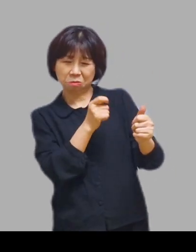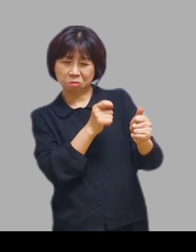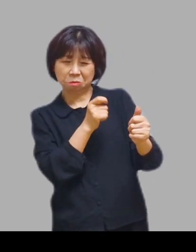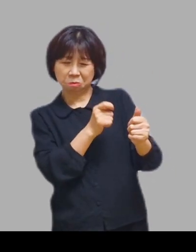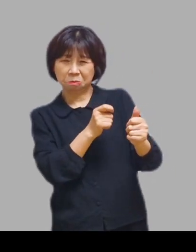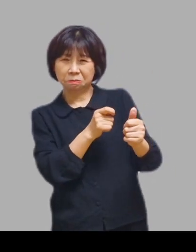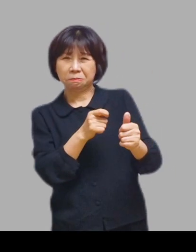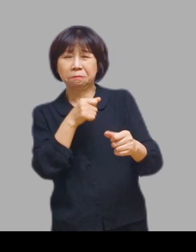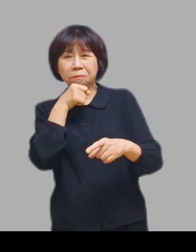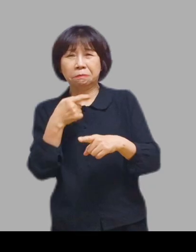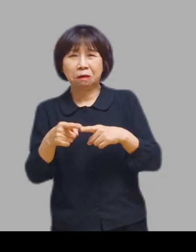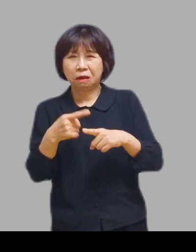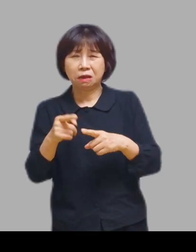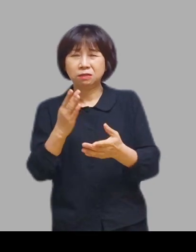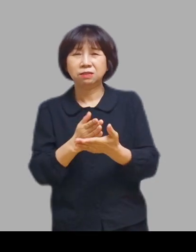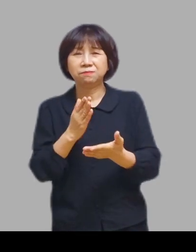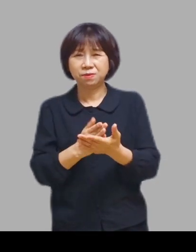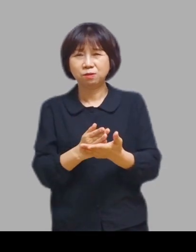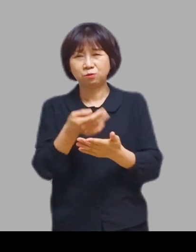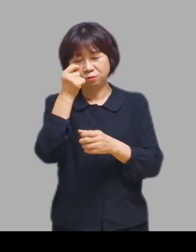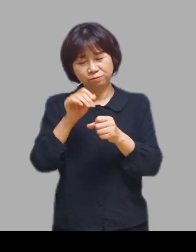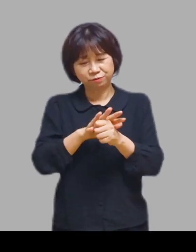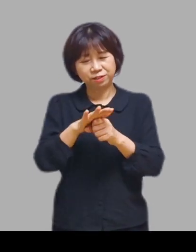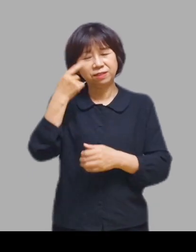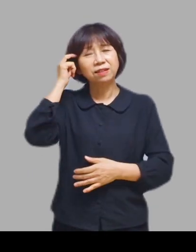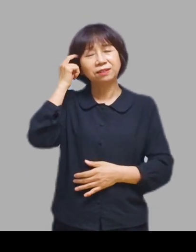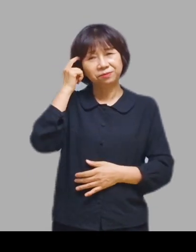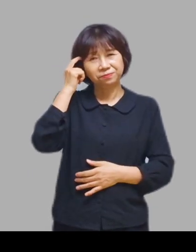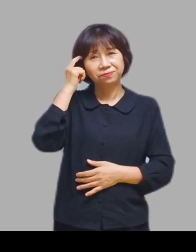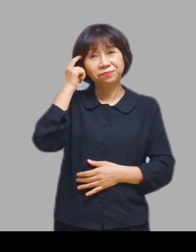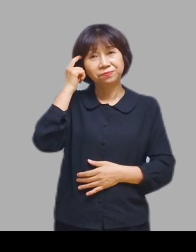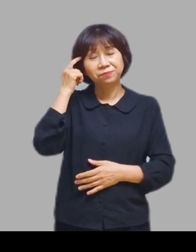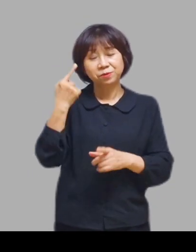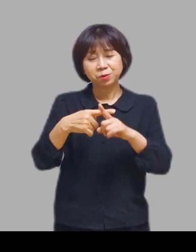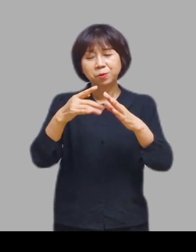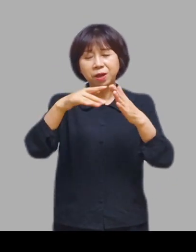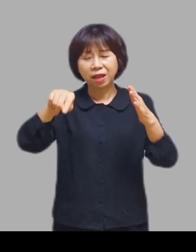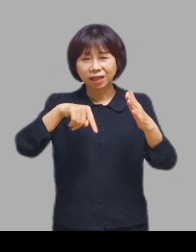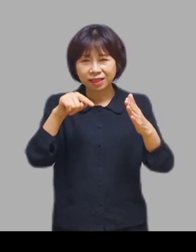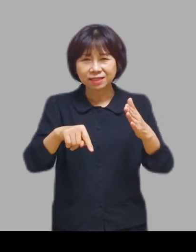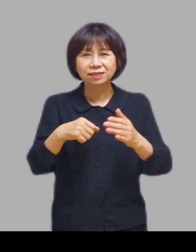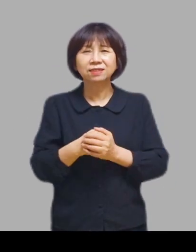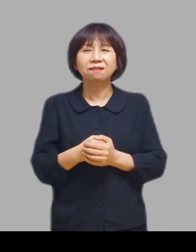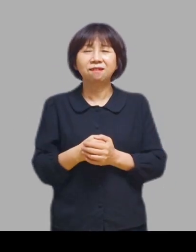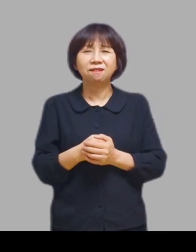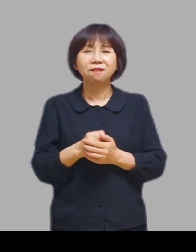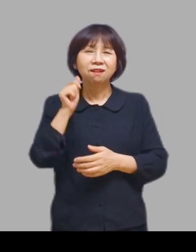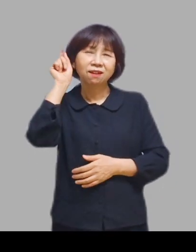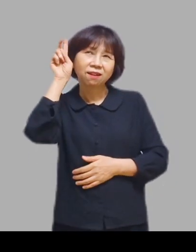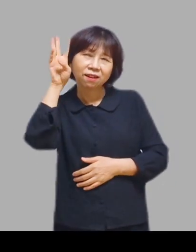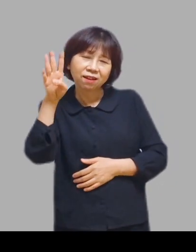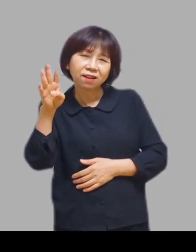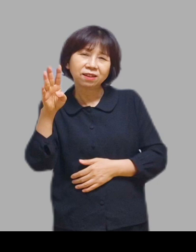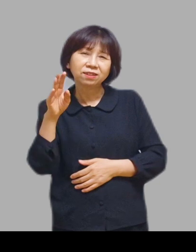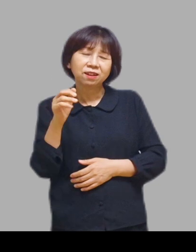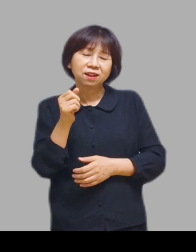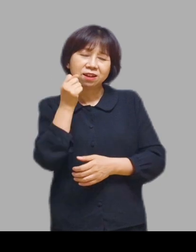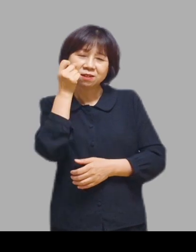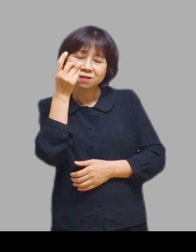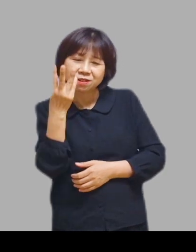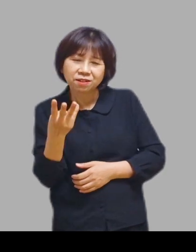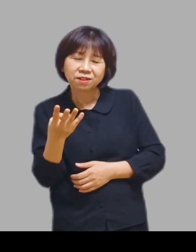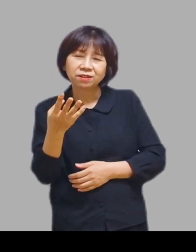불쌍히 여길 수 있기를 바랍니다. 교회라는 공동체 안에서 우리가 하루, 이틀, 한 달, 두 달, 한 해, 두 해